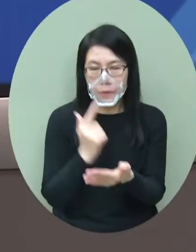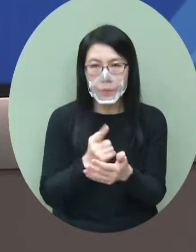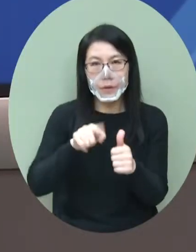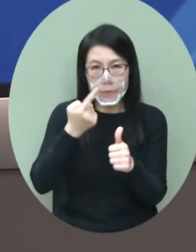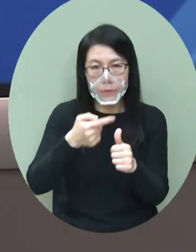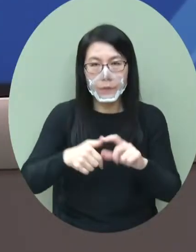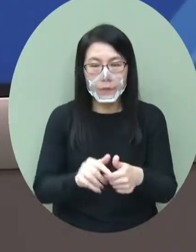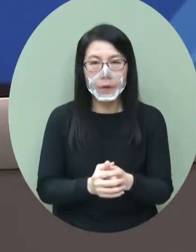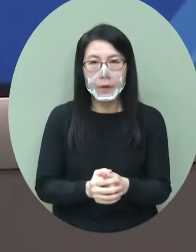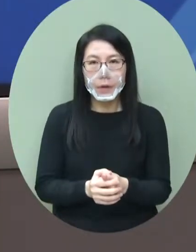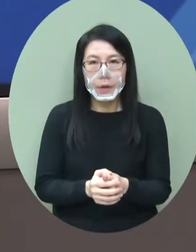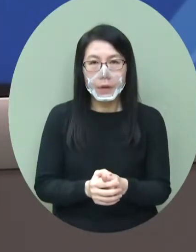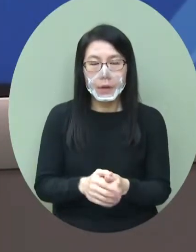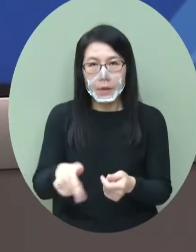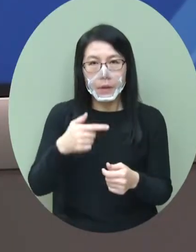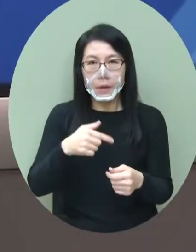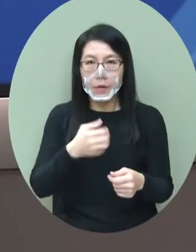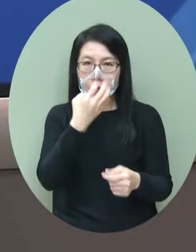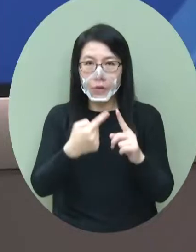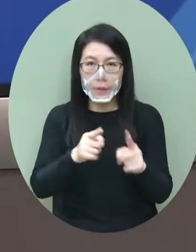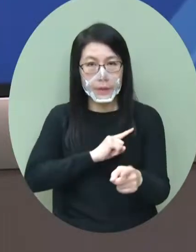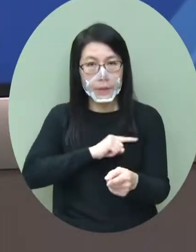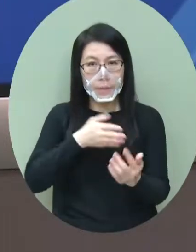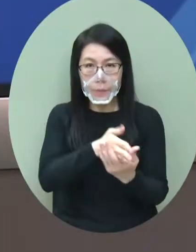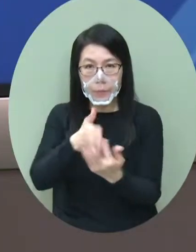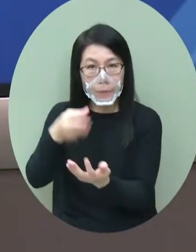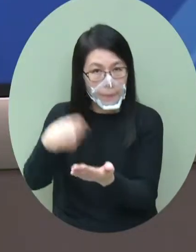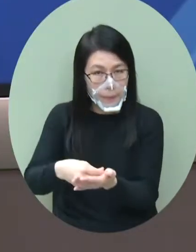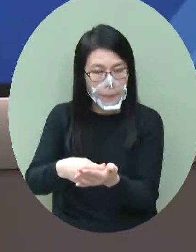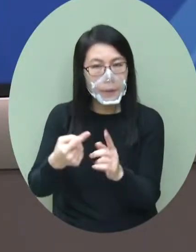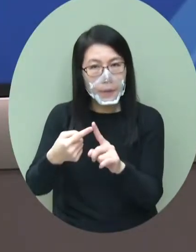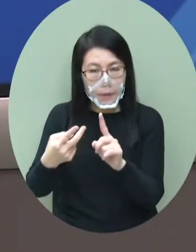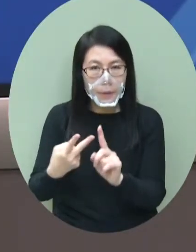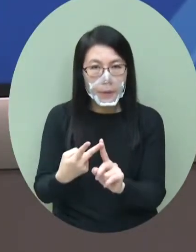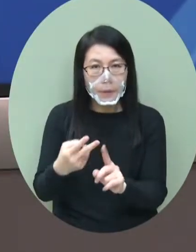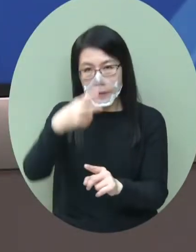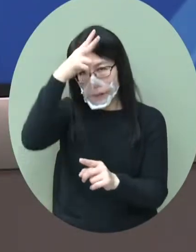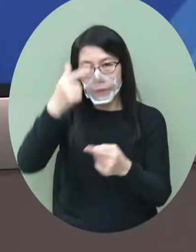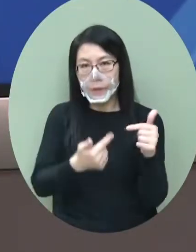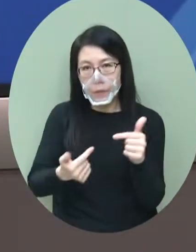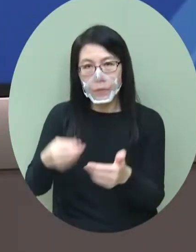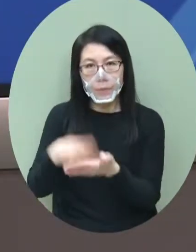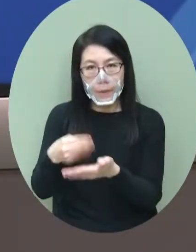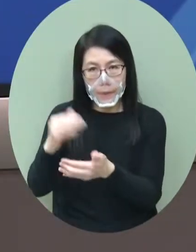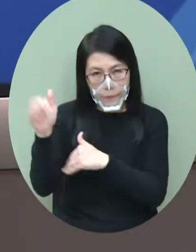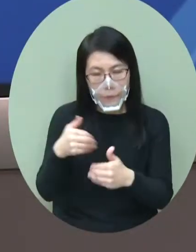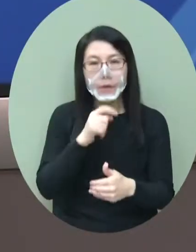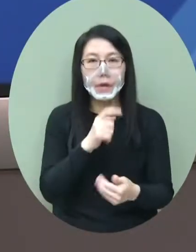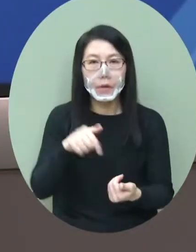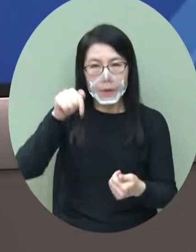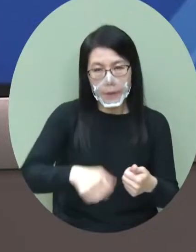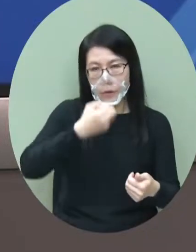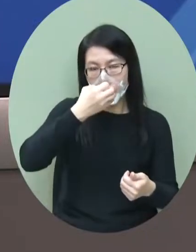重要手段。除了市民可以自己采购以外，我们也一直也进行采